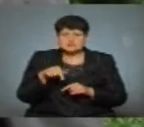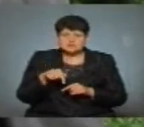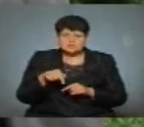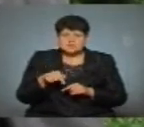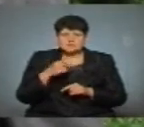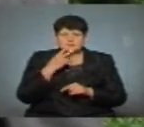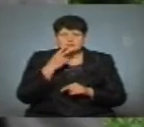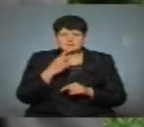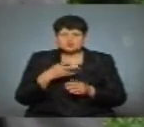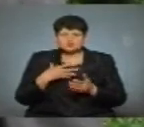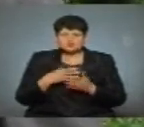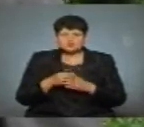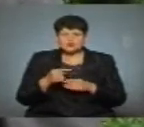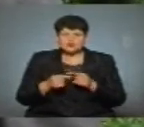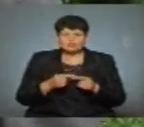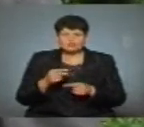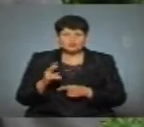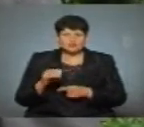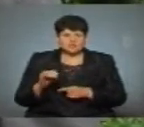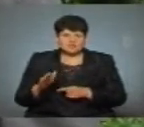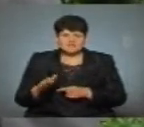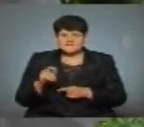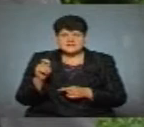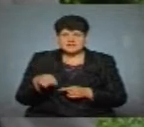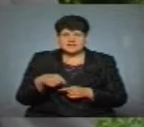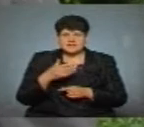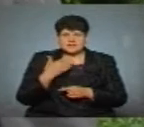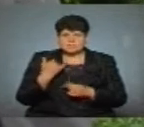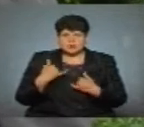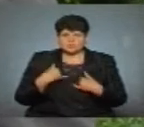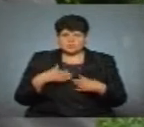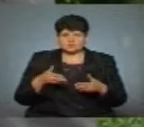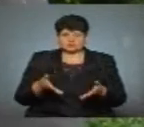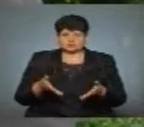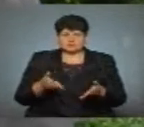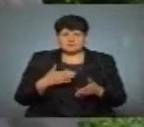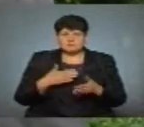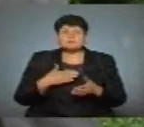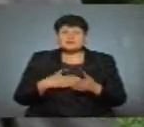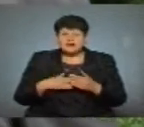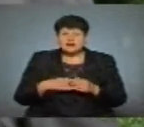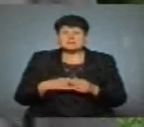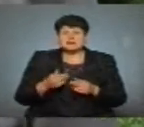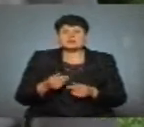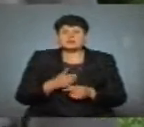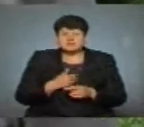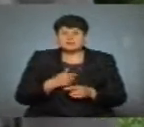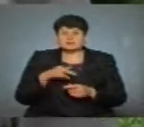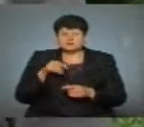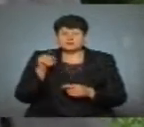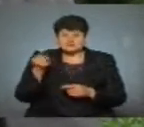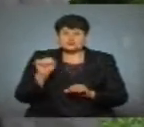знаєте, бачу своїх внуків. Війни нема, ну, в нас тут. Ми раді того йшли, щоб там спинити.